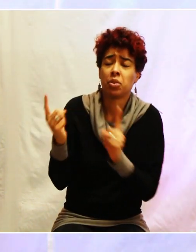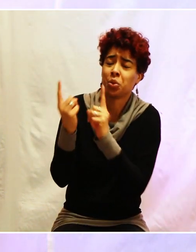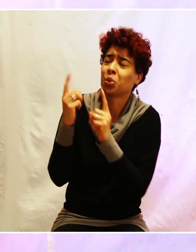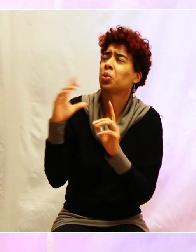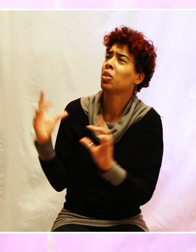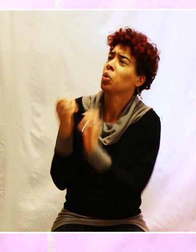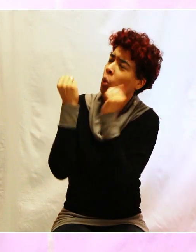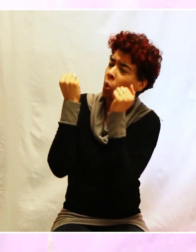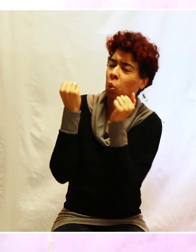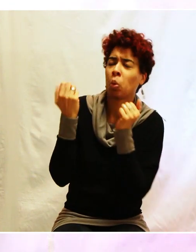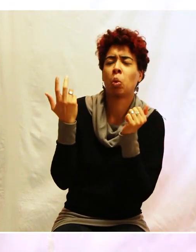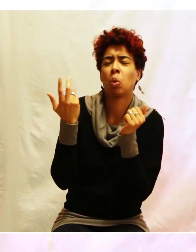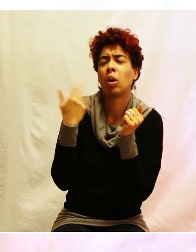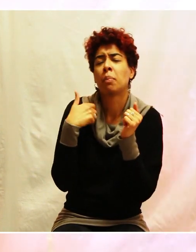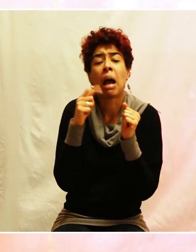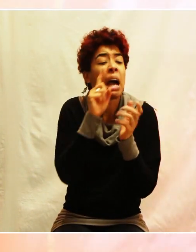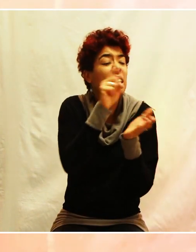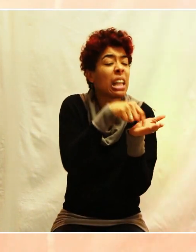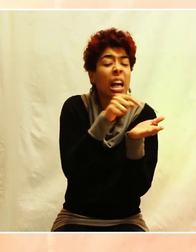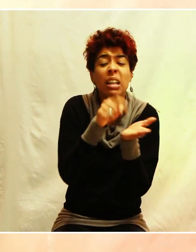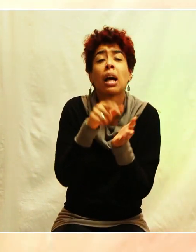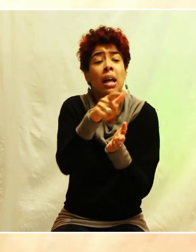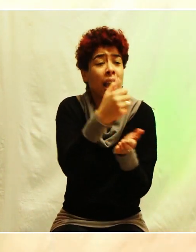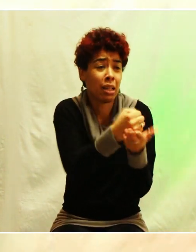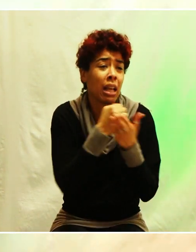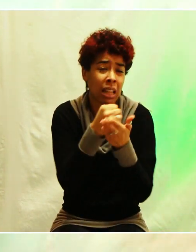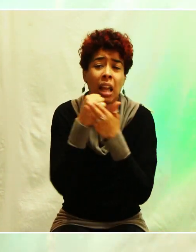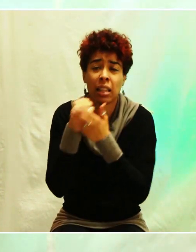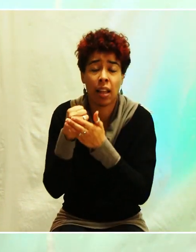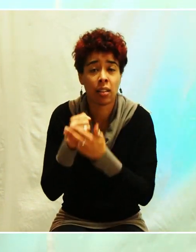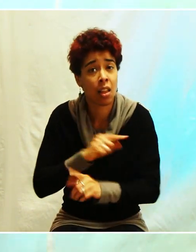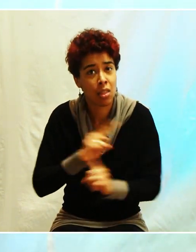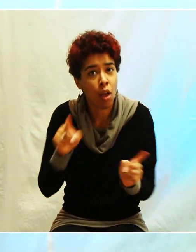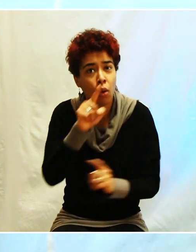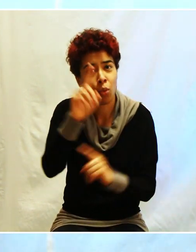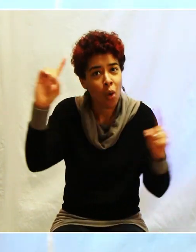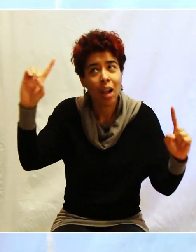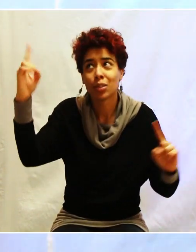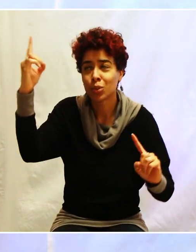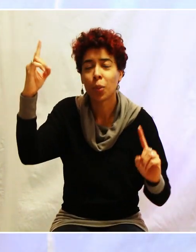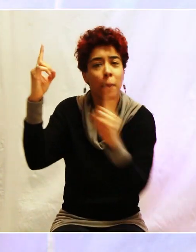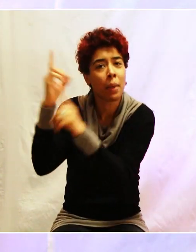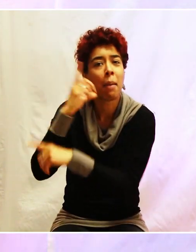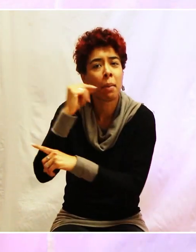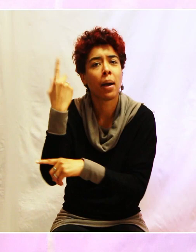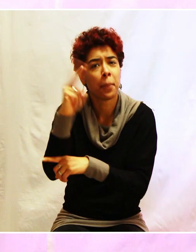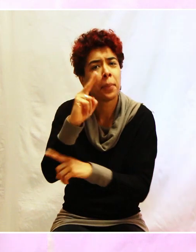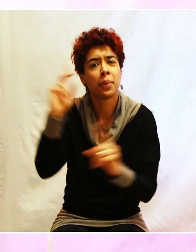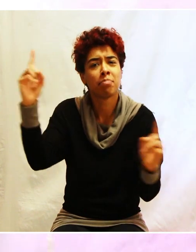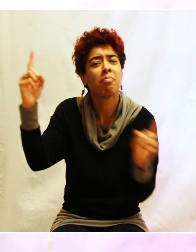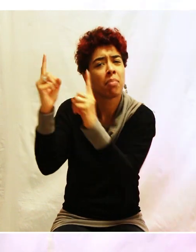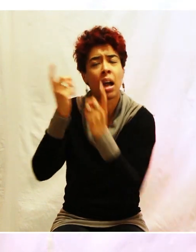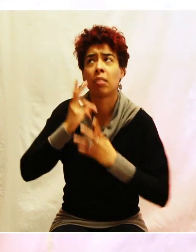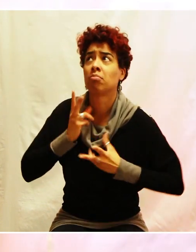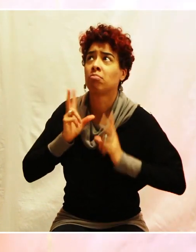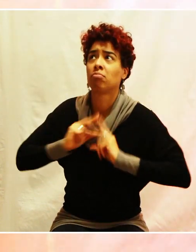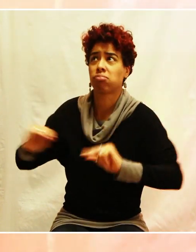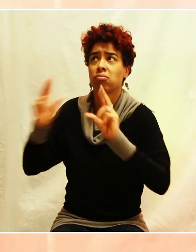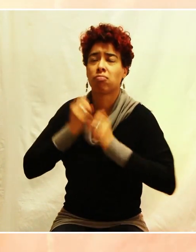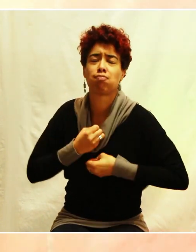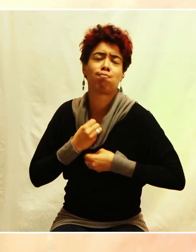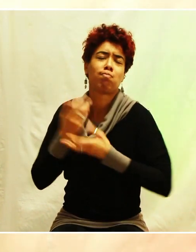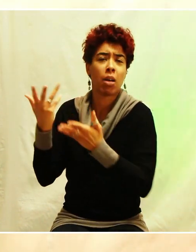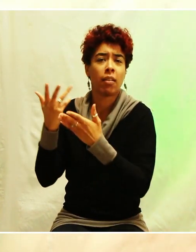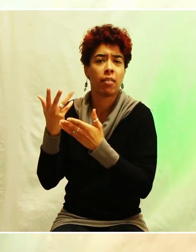du secours dans X et Y personnes, viens au pied du Père et expose-lui ton problème. Et Dieu